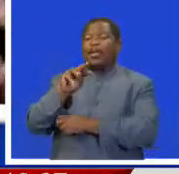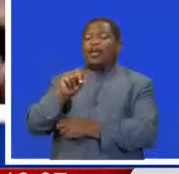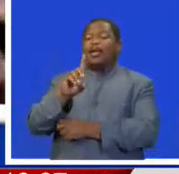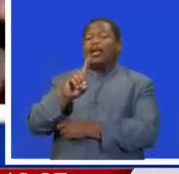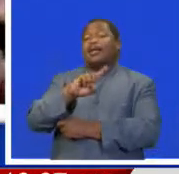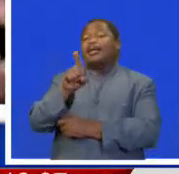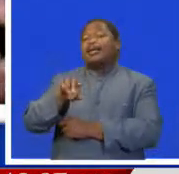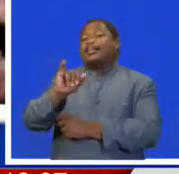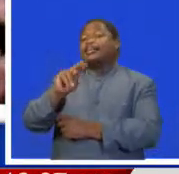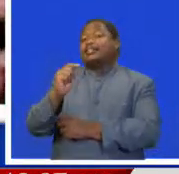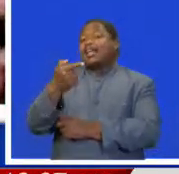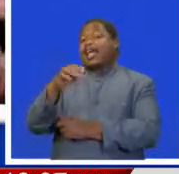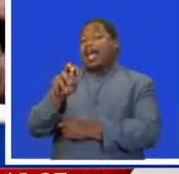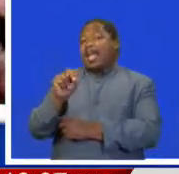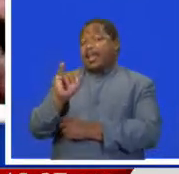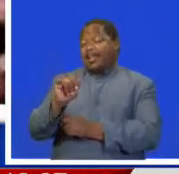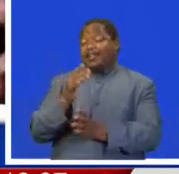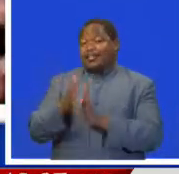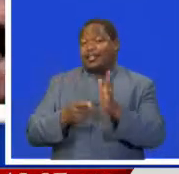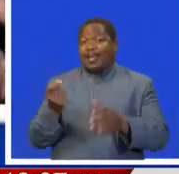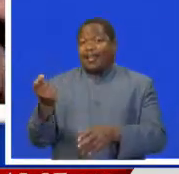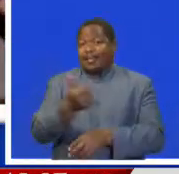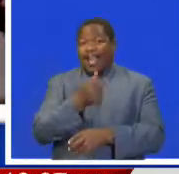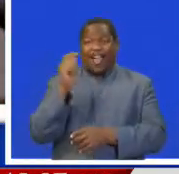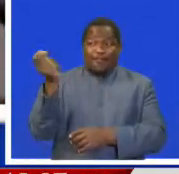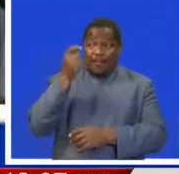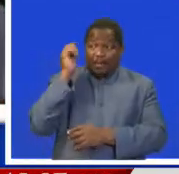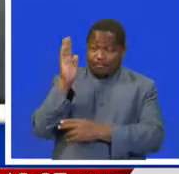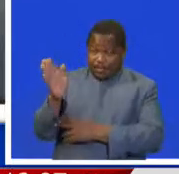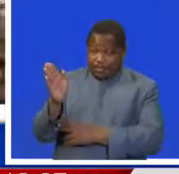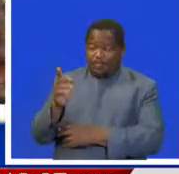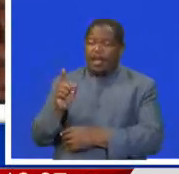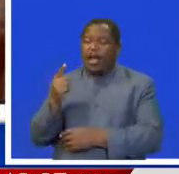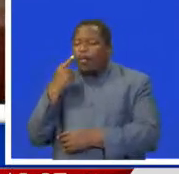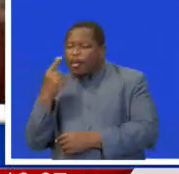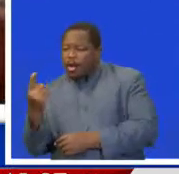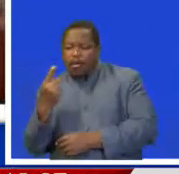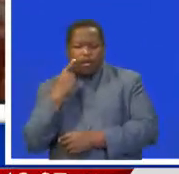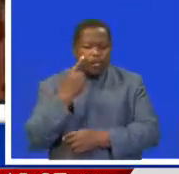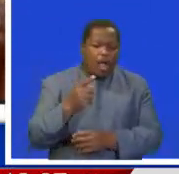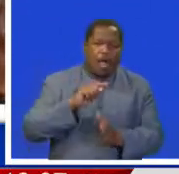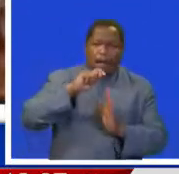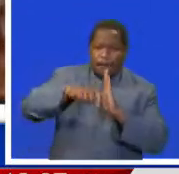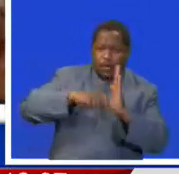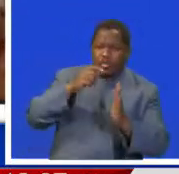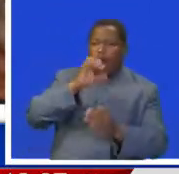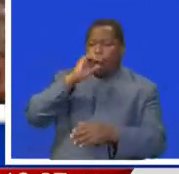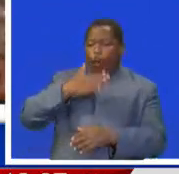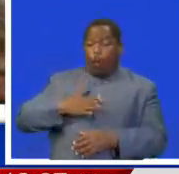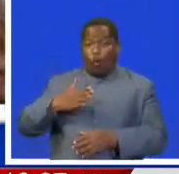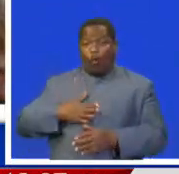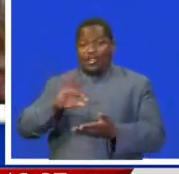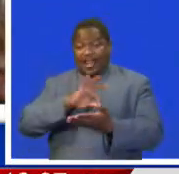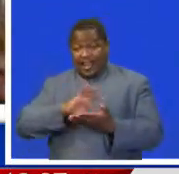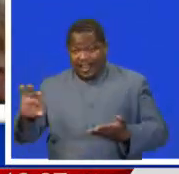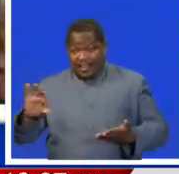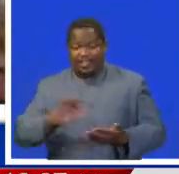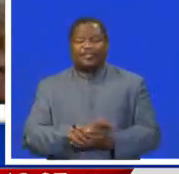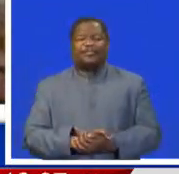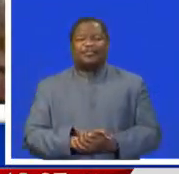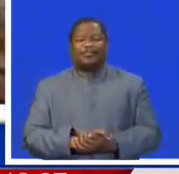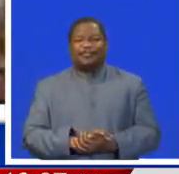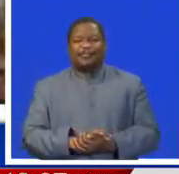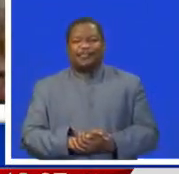uhulumende utibophelele ukuthi kuthi kufika umnyaka wa 2022 abesamaningi eMaswati lathola emandla lahlobile. Ihlolo